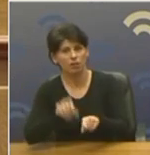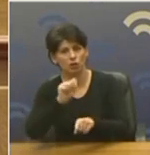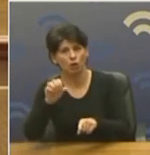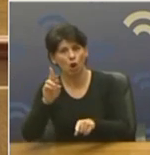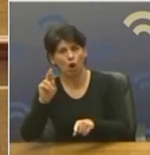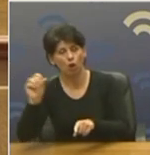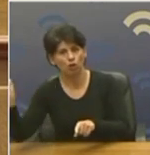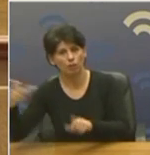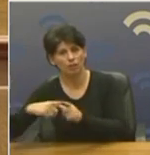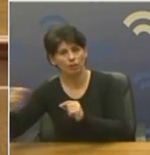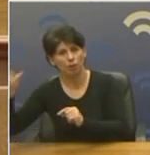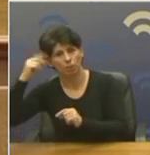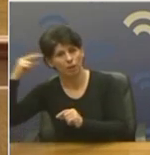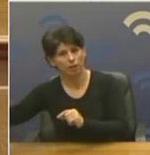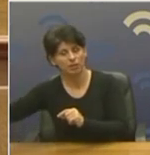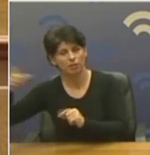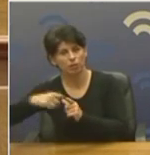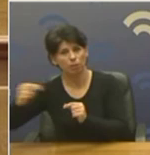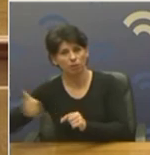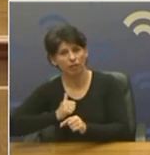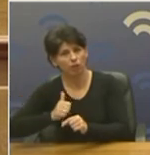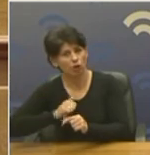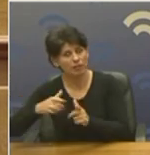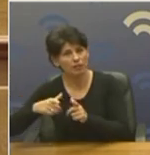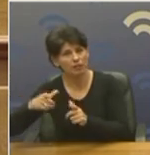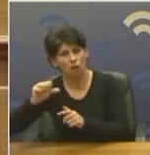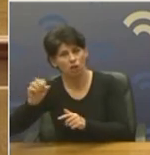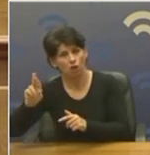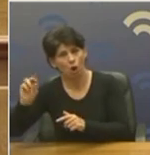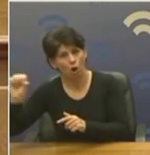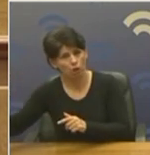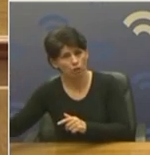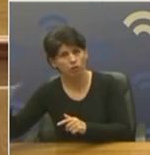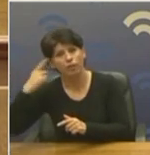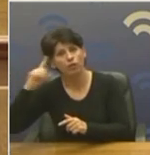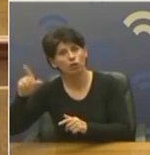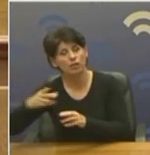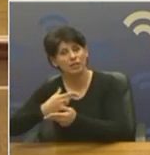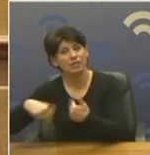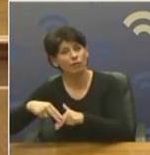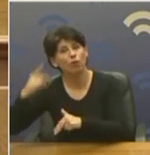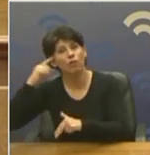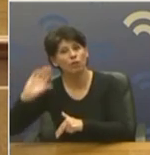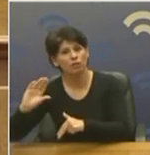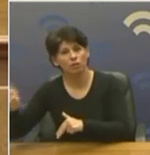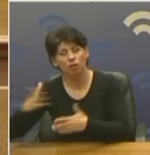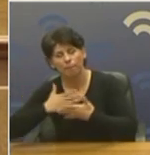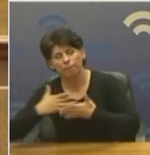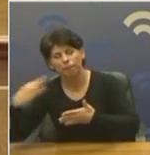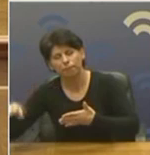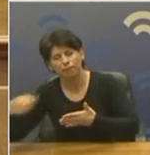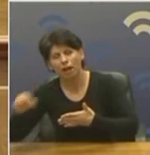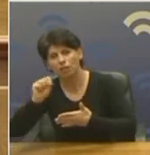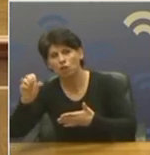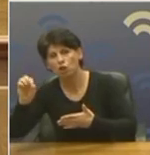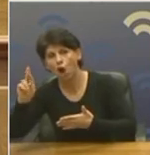Κύπρο, στο Πανεπιστήμιο Κύπρου, που είναι ιδιοκτησία Σόρος, έμεση και άμεση. Δεν το ψάξαν οι σύμβουλοι σε αυτό. Τόση λατρεία με τον Σόρος,